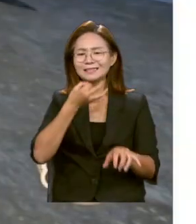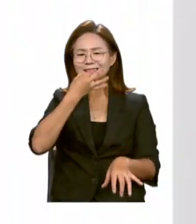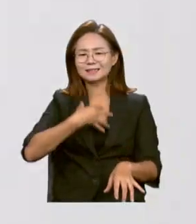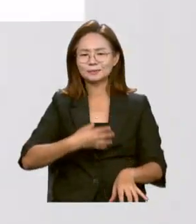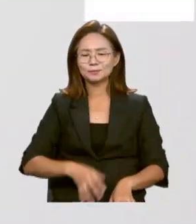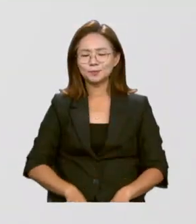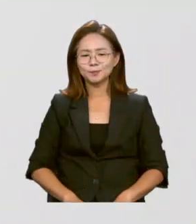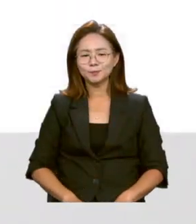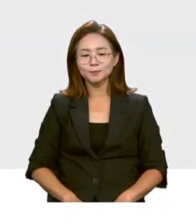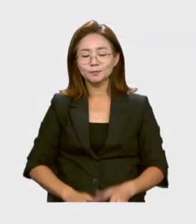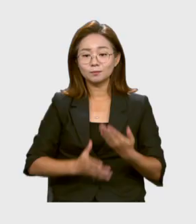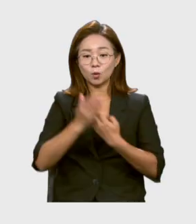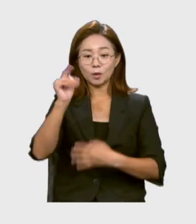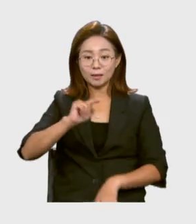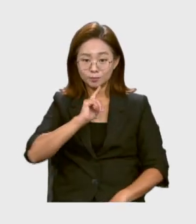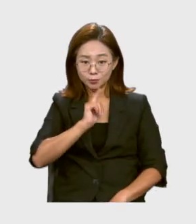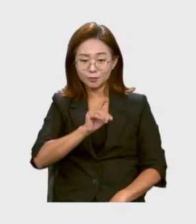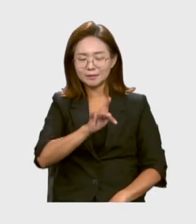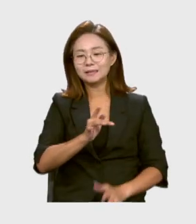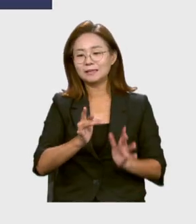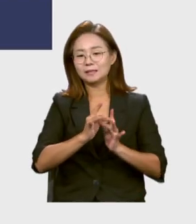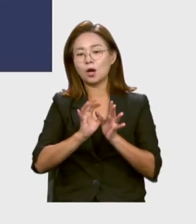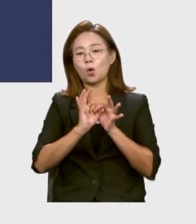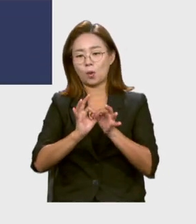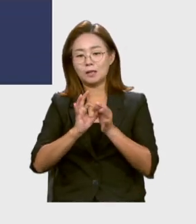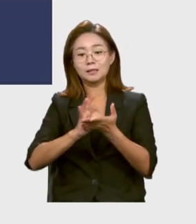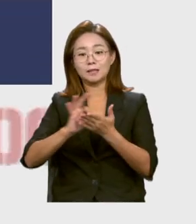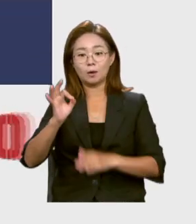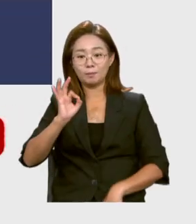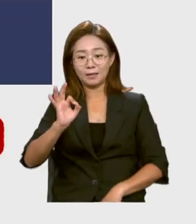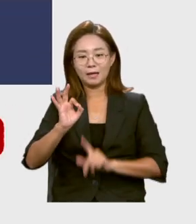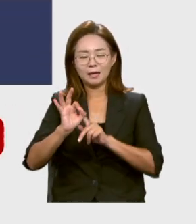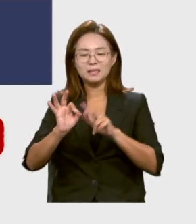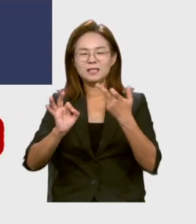보입니다 통일부는 메타버스 관련 사업비로